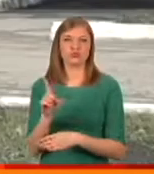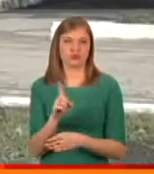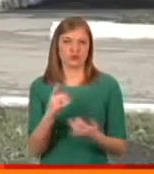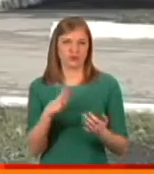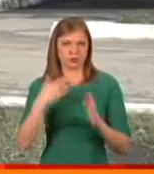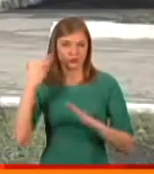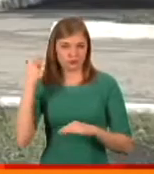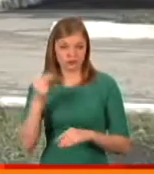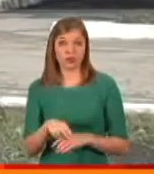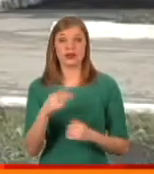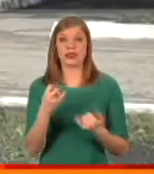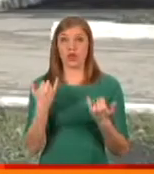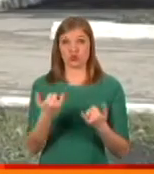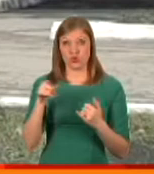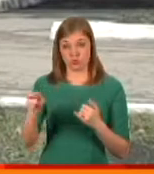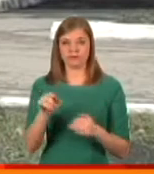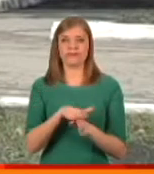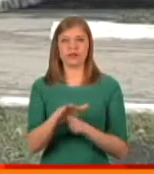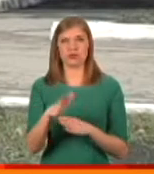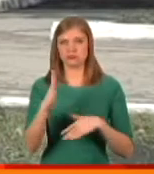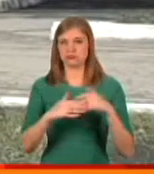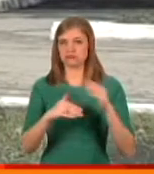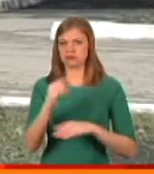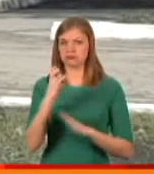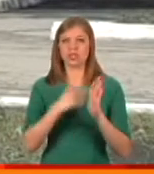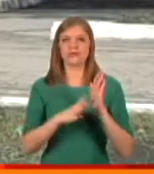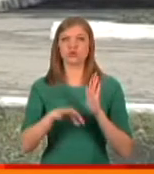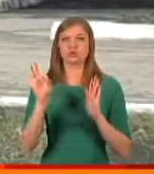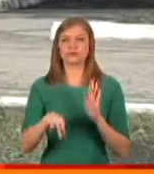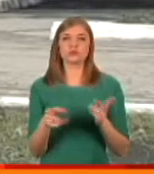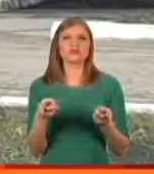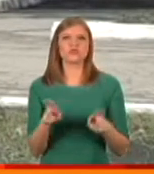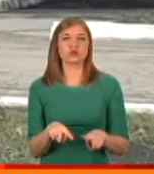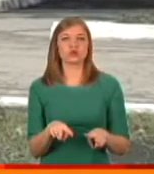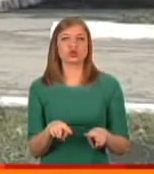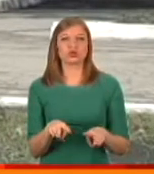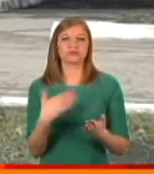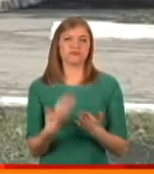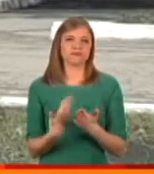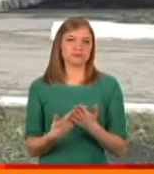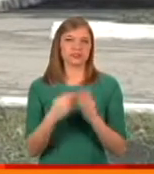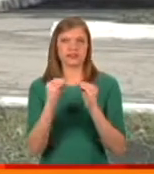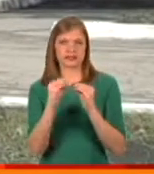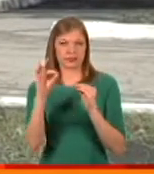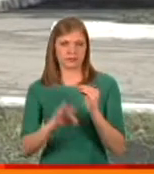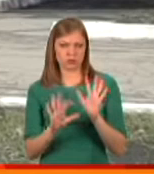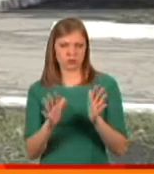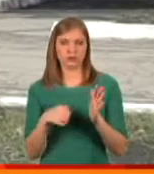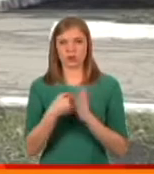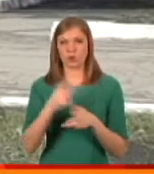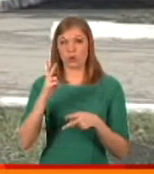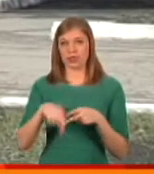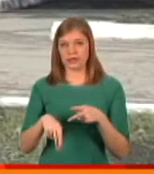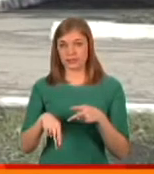проходять. Безпосередньо на цьому арсеналі роботи виконали вже на 90%. Залишилось порядка 10%, і до